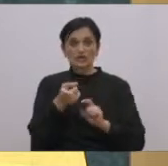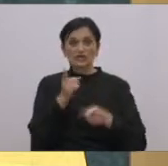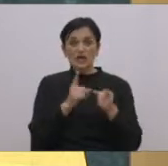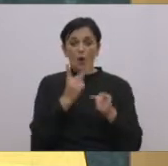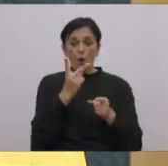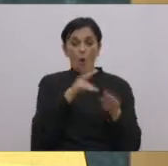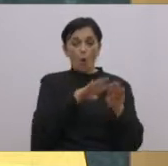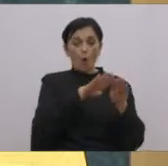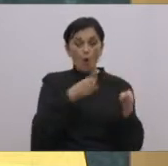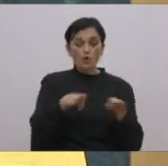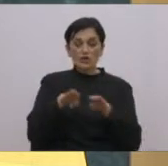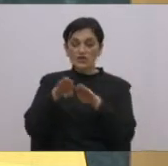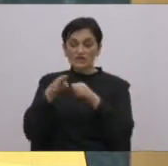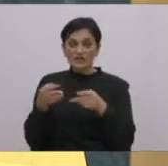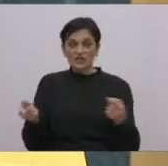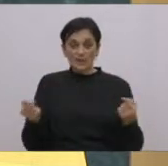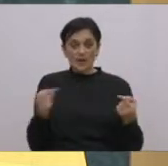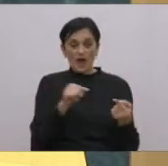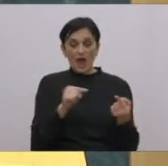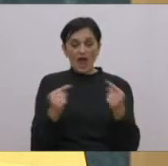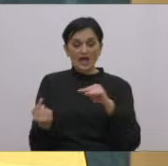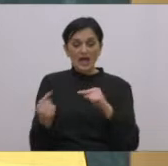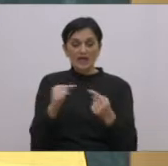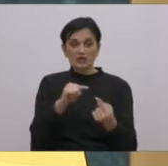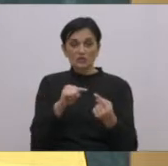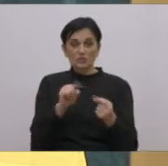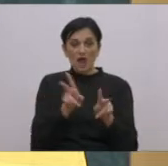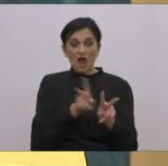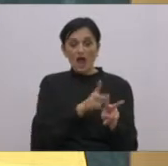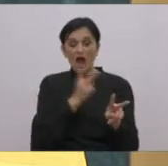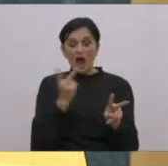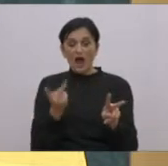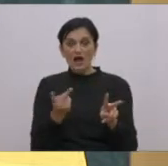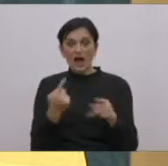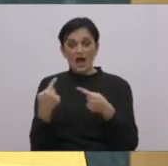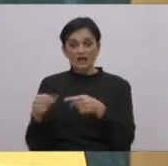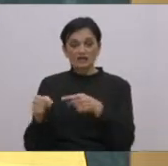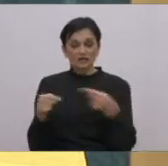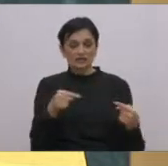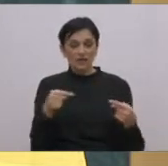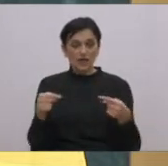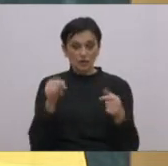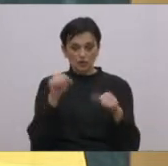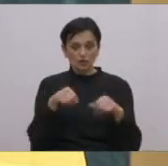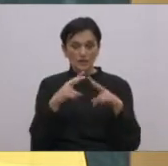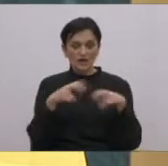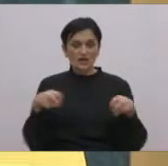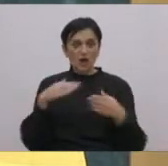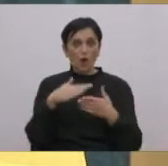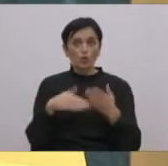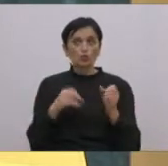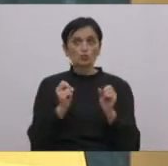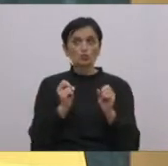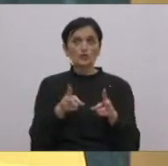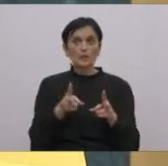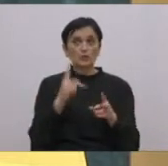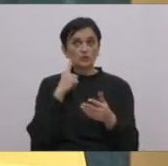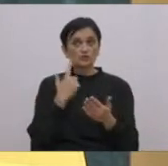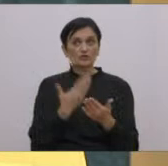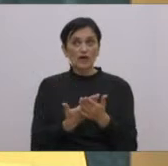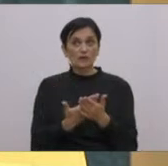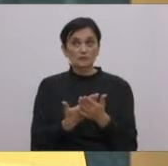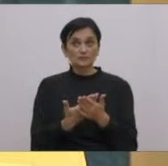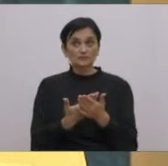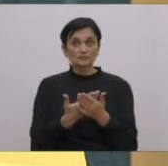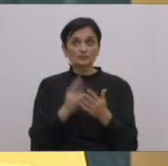გვირაბი ერთმანეთის, ასე ვთქვათ, ალტერნატიულ გვირაბებათან შეიძლება იქნას განხილული უსაფრთხოების თვალსაზრისითაც,